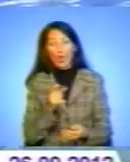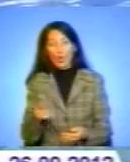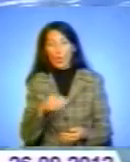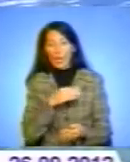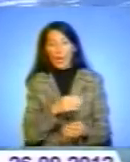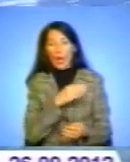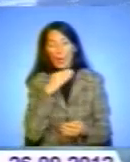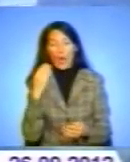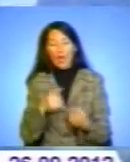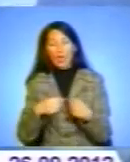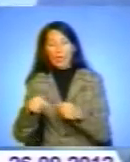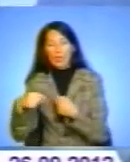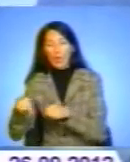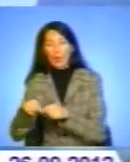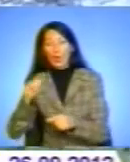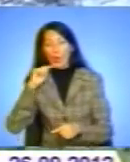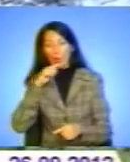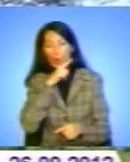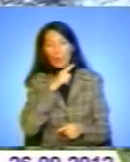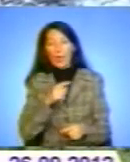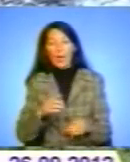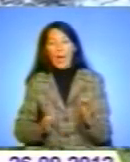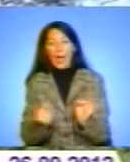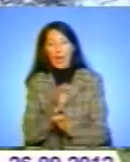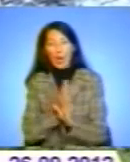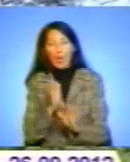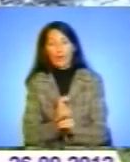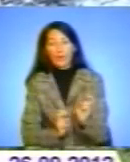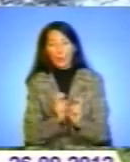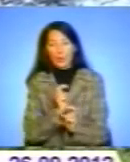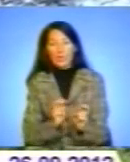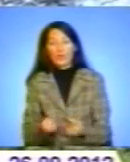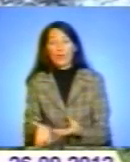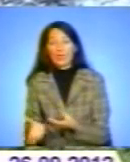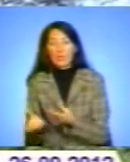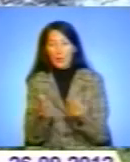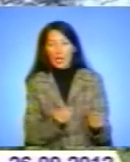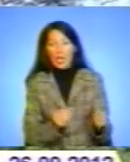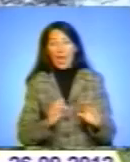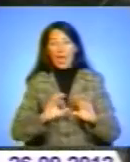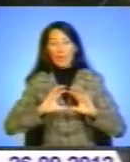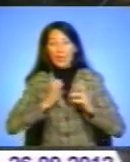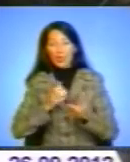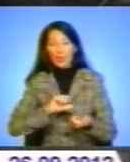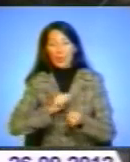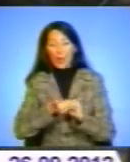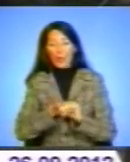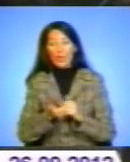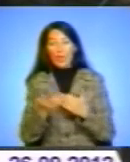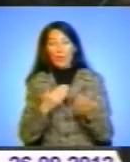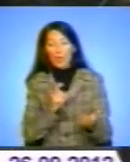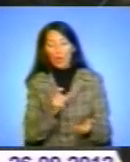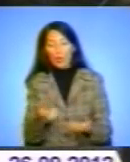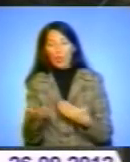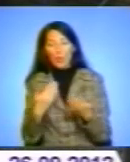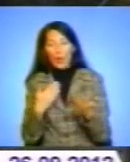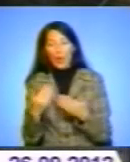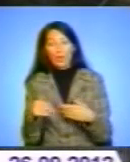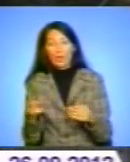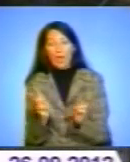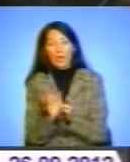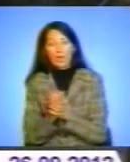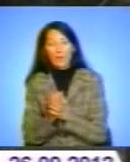економіки, екологію та виробництво, сприяє міжнародним обмінам і суто людським контактам. Сьогодні ставиться чітке